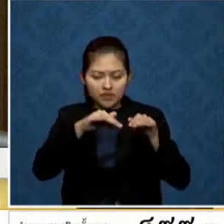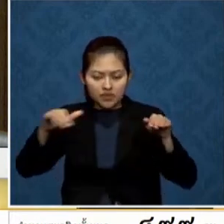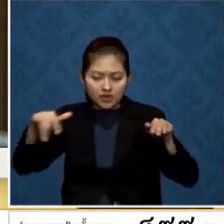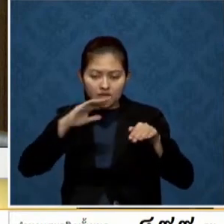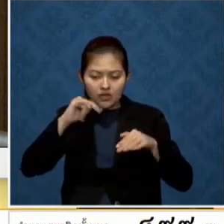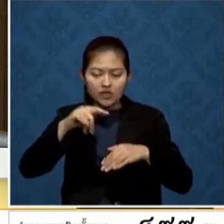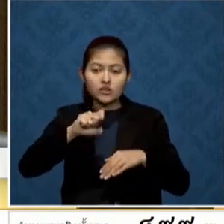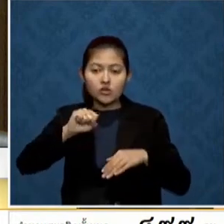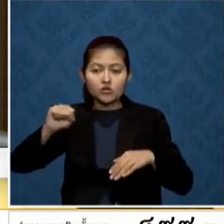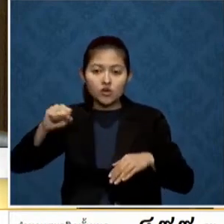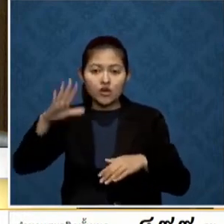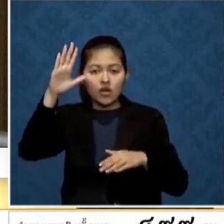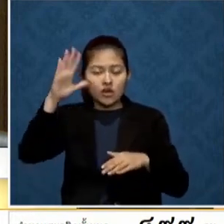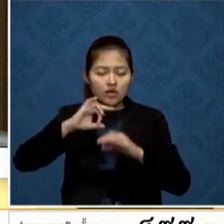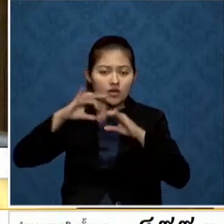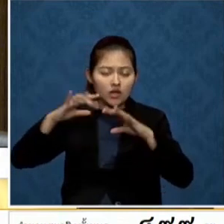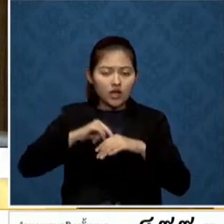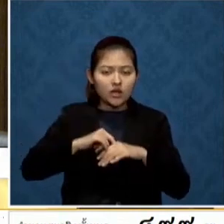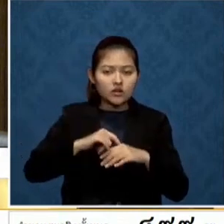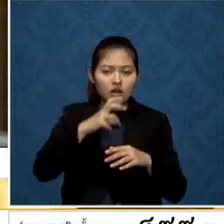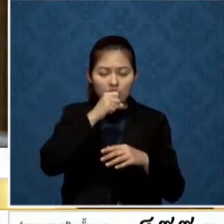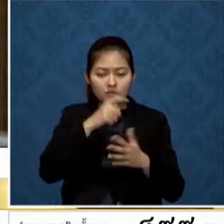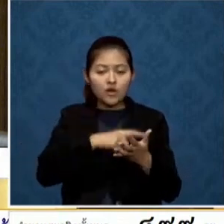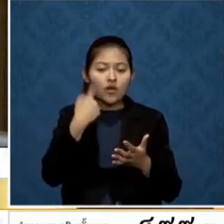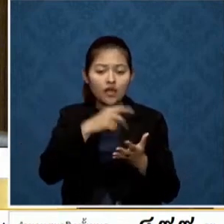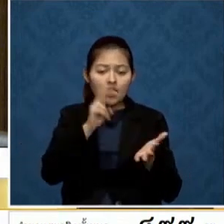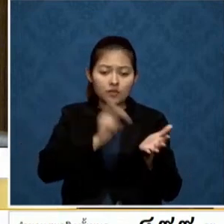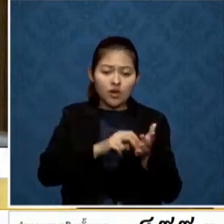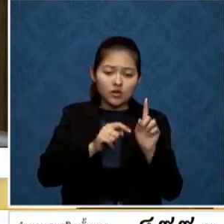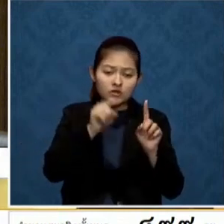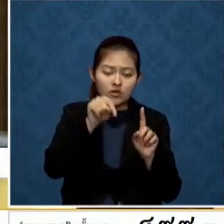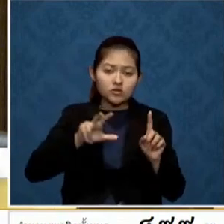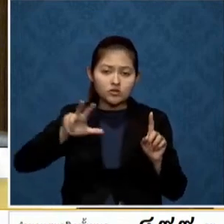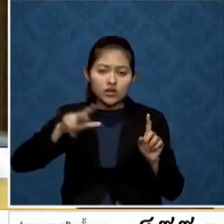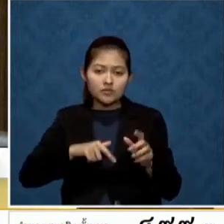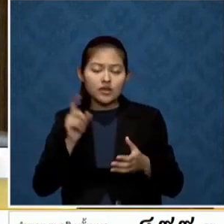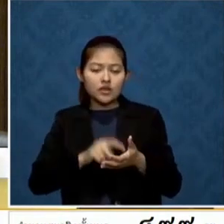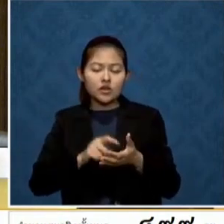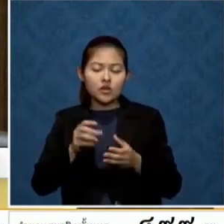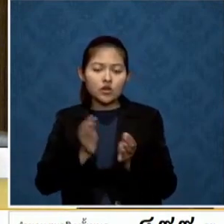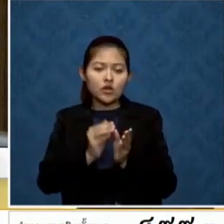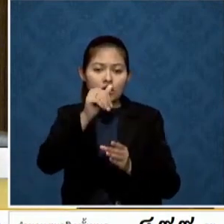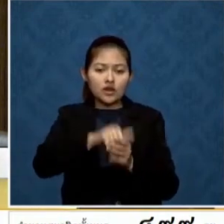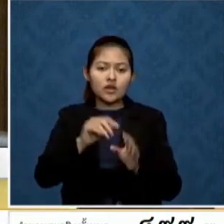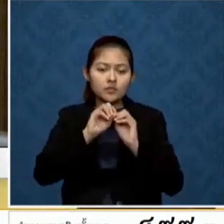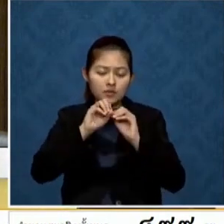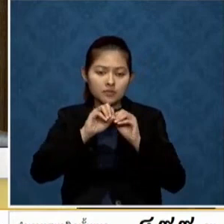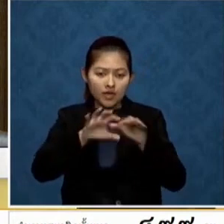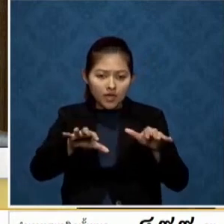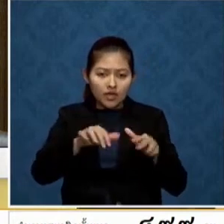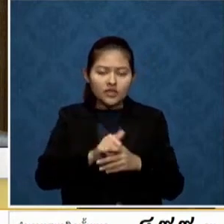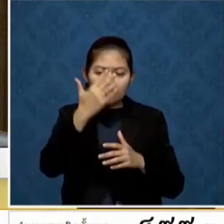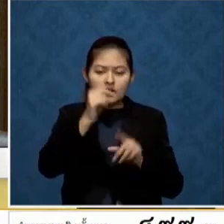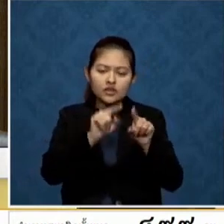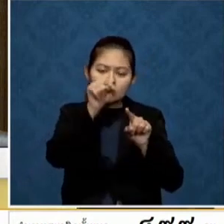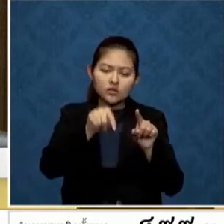มีสมาชิกคัดค้านนะครับไม่ให้โหวตลับและมีผู้รับรอง 1ใน 3ก็ให้ลงคะแนนแบบเปิดเผยท่านตั้งคำถามว่าทำไมถึงใช้ตัวเลข 1